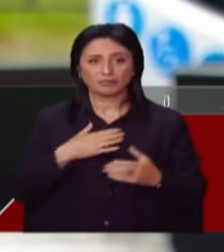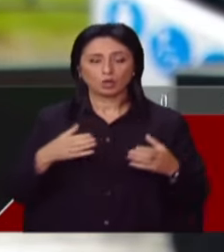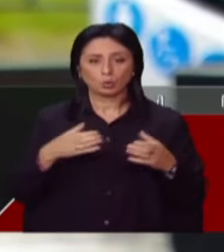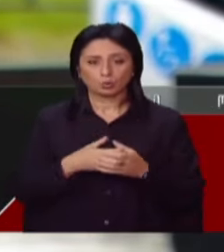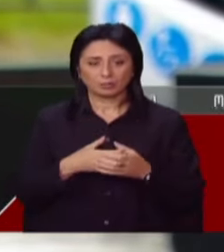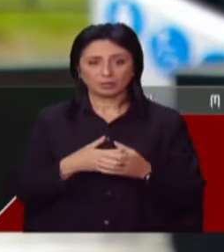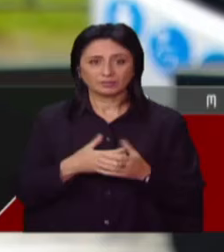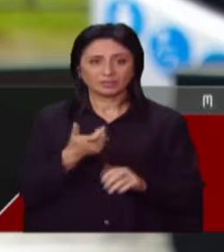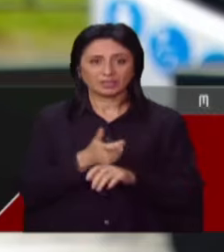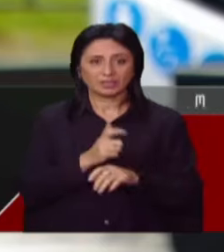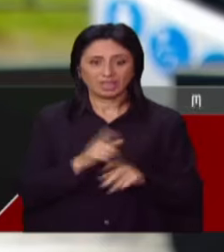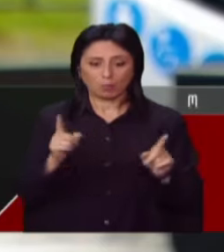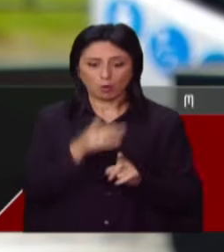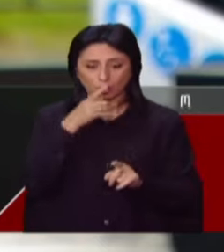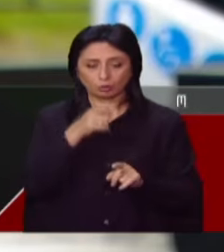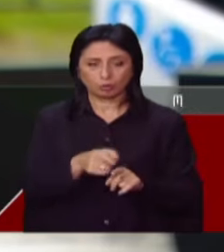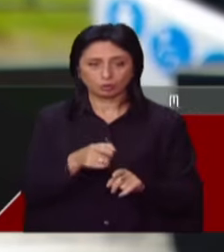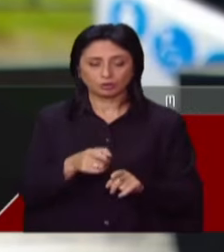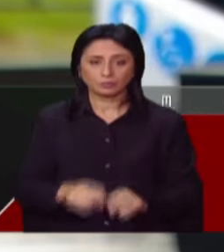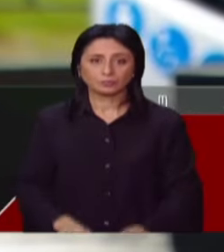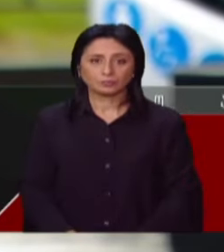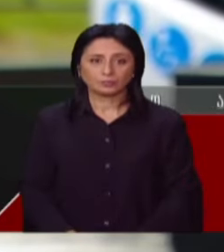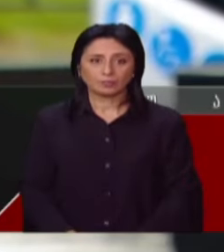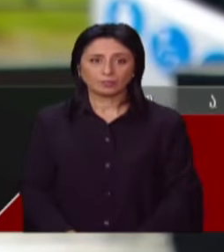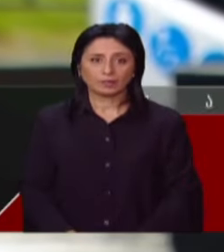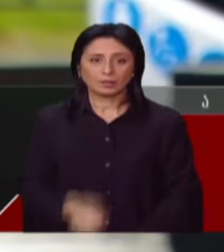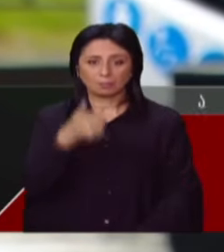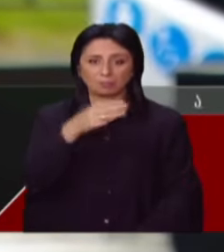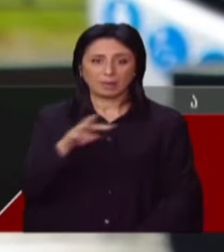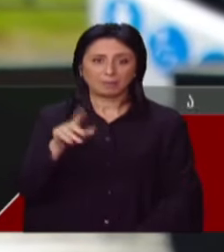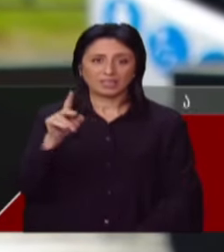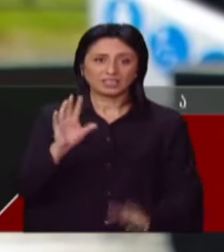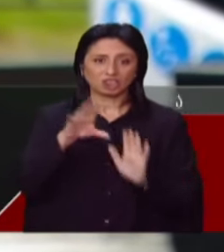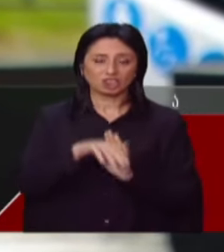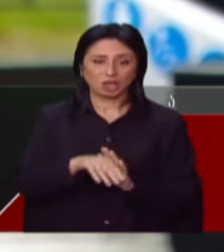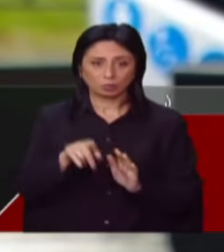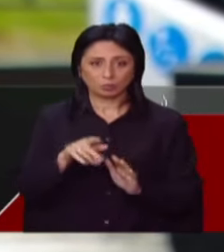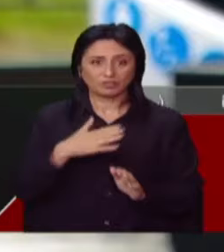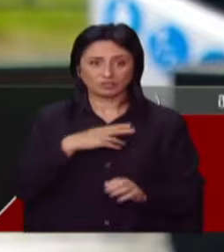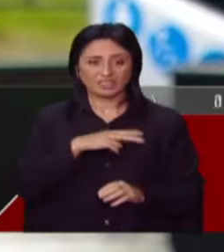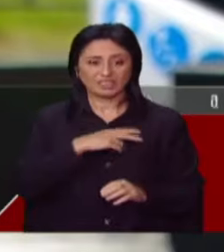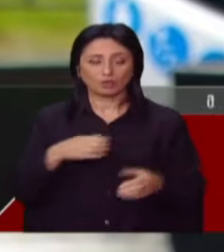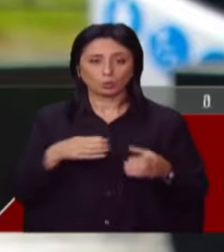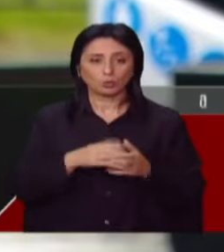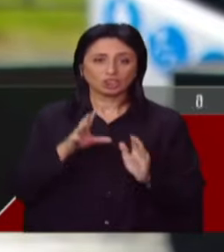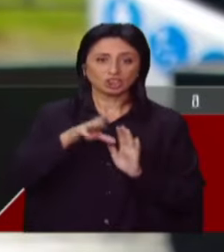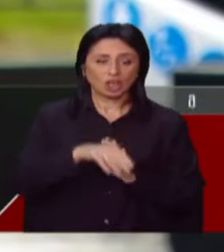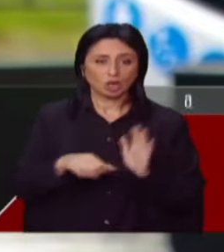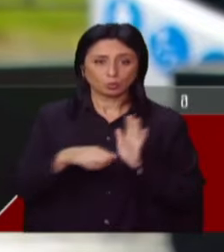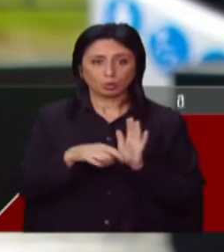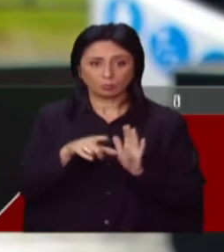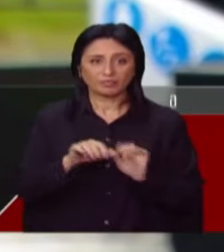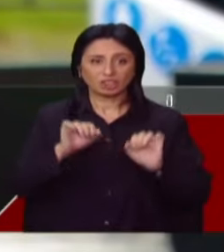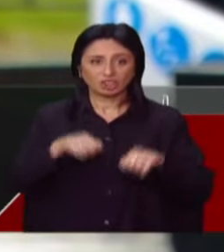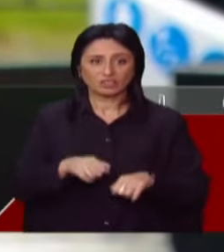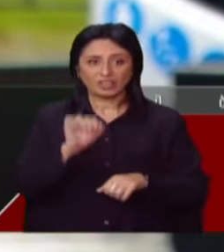გუნდმა ძალიან მოკლე დროში პრემიერის ჩართულობით, ჩვენი საპარლამენტო გუნდის ჩართულობით